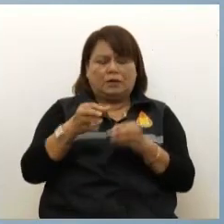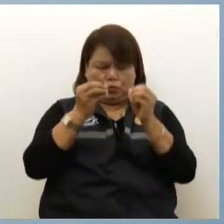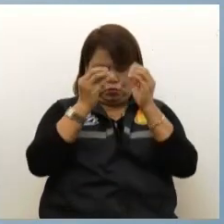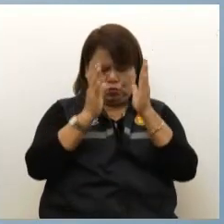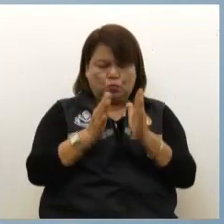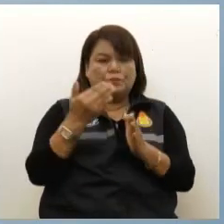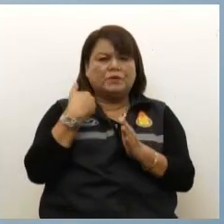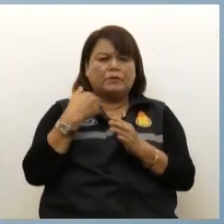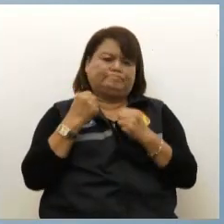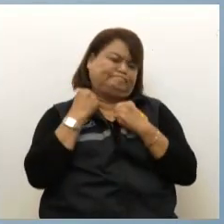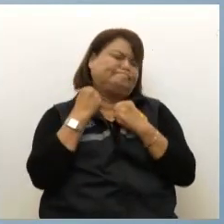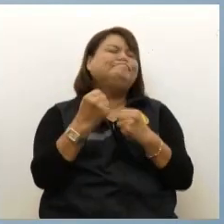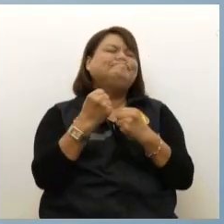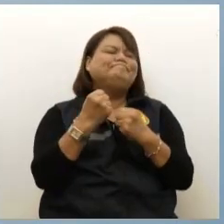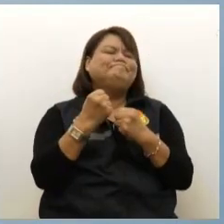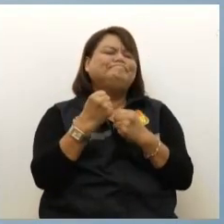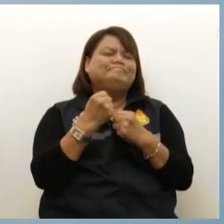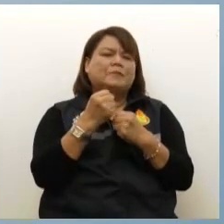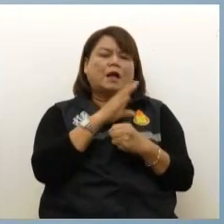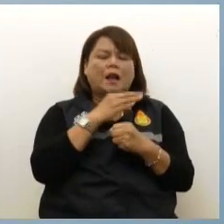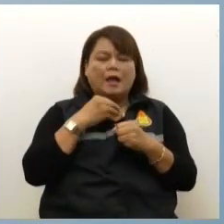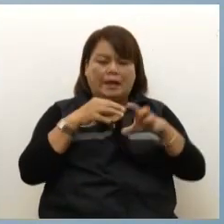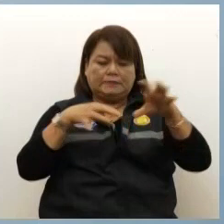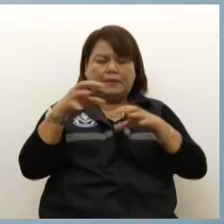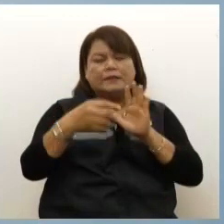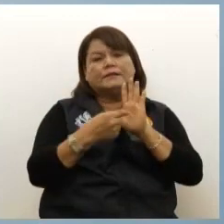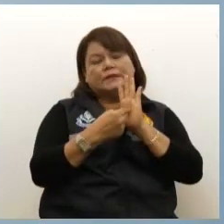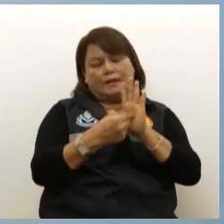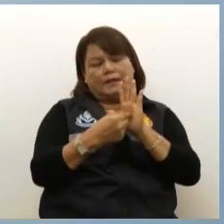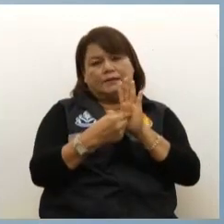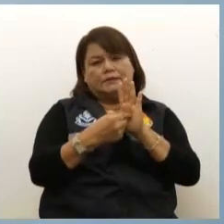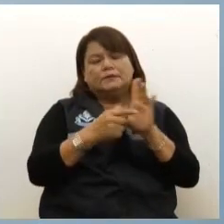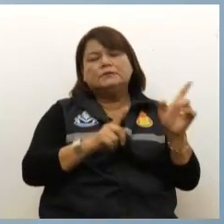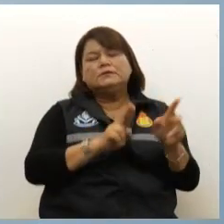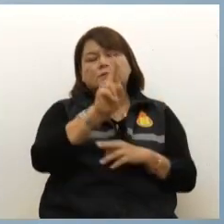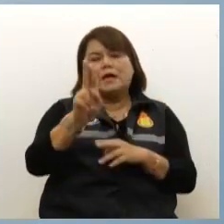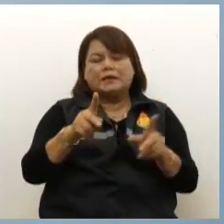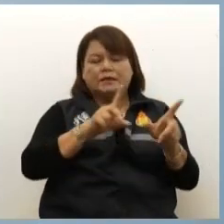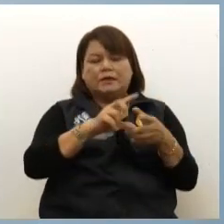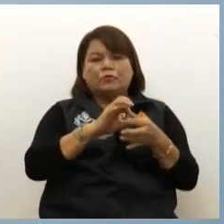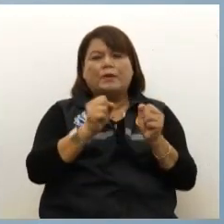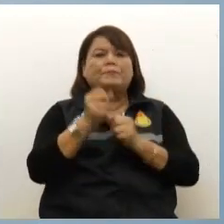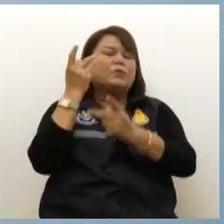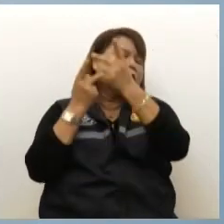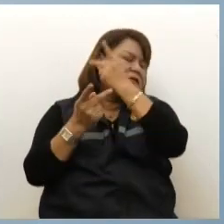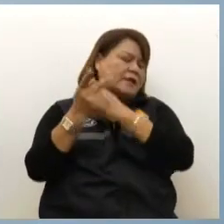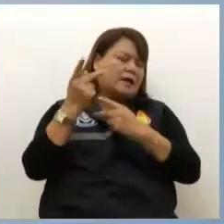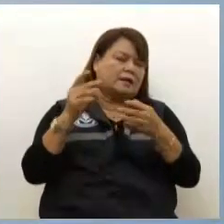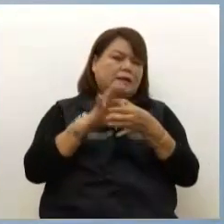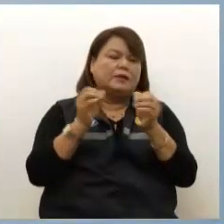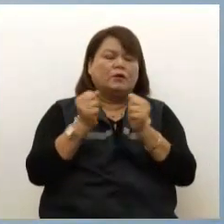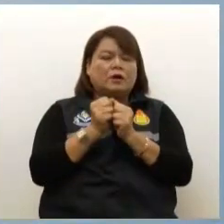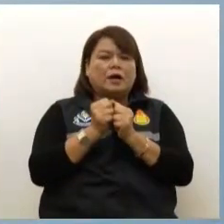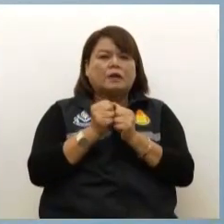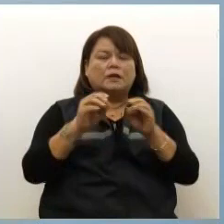ครับมีความกระตือรือร้นรวมไปถึงงานจัดการแสดงที่เราใช้ธีมเกี่ยวกับประวัติศาสตร์หรือธีมเกี่ยวกับการสร้างซอฟต์